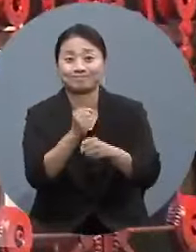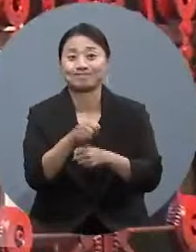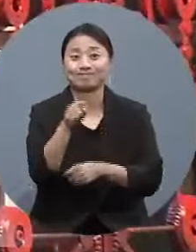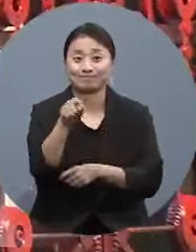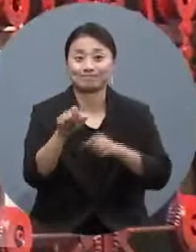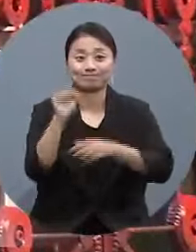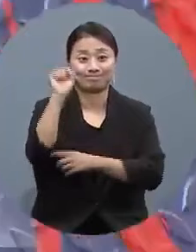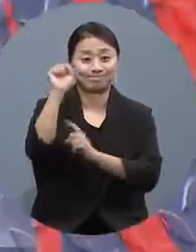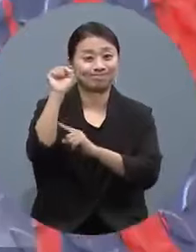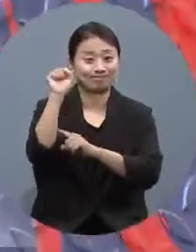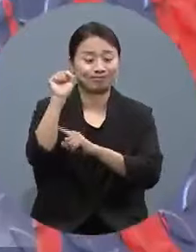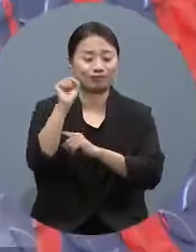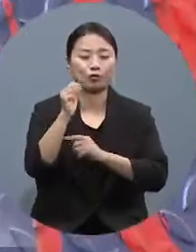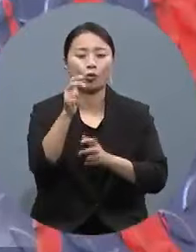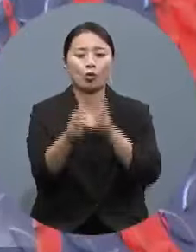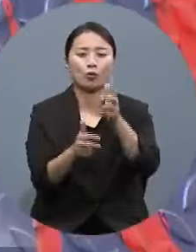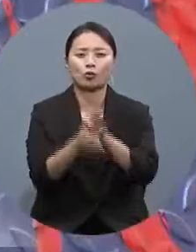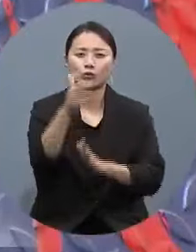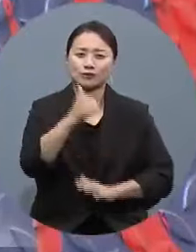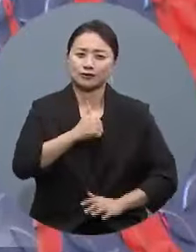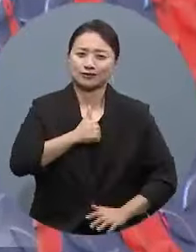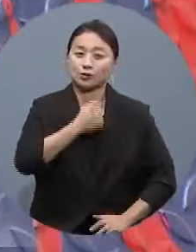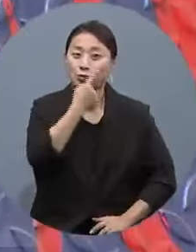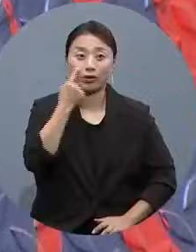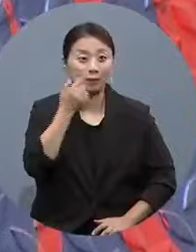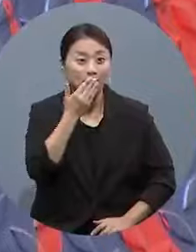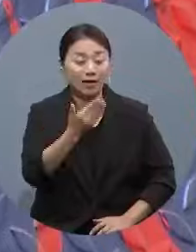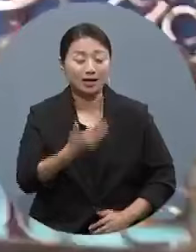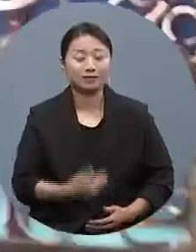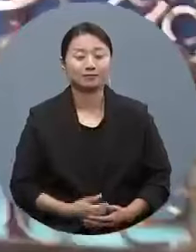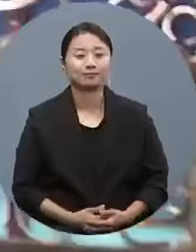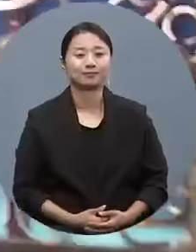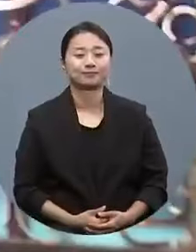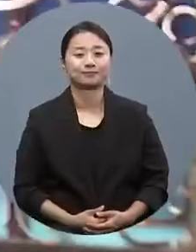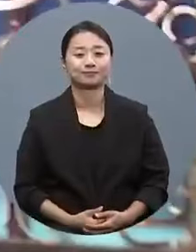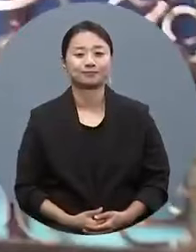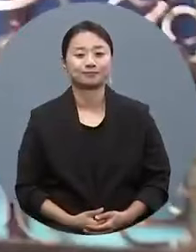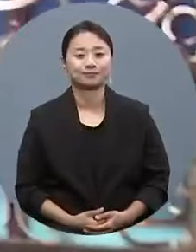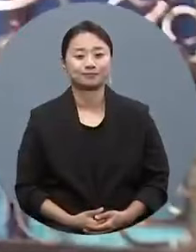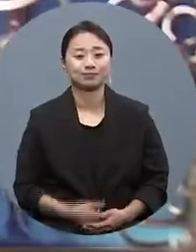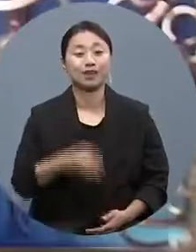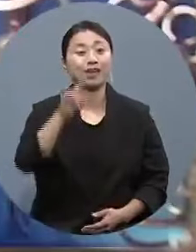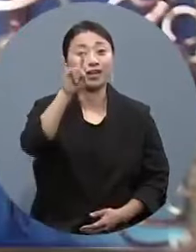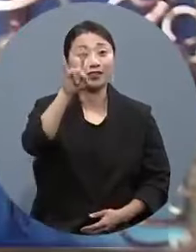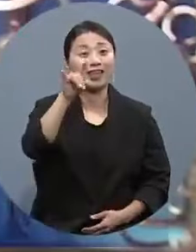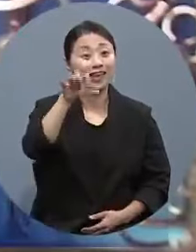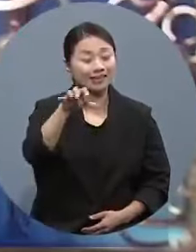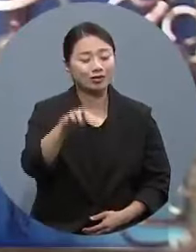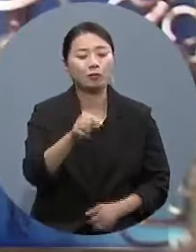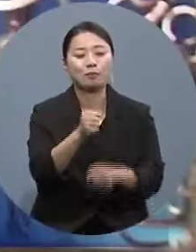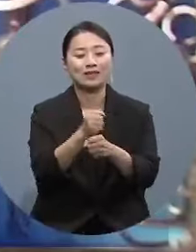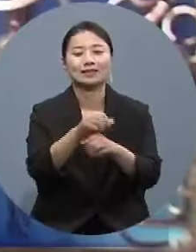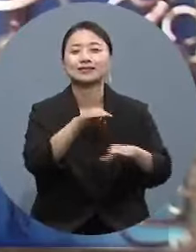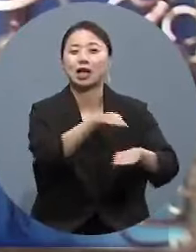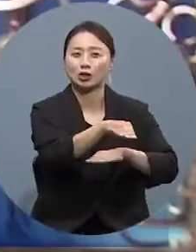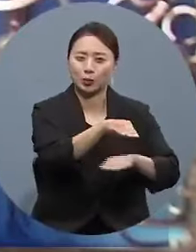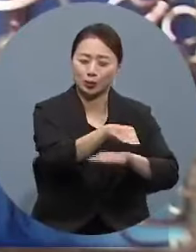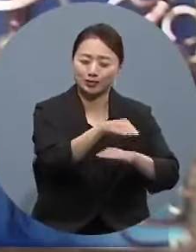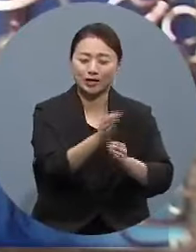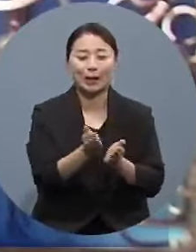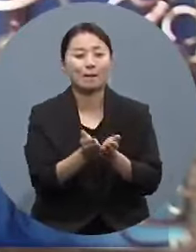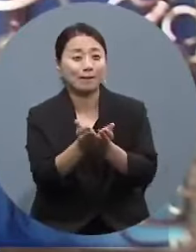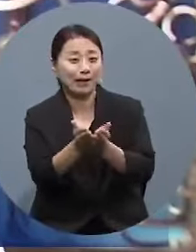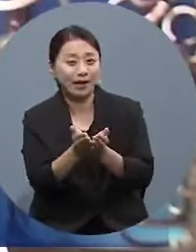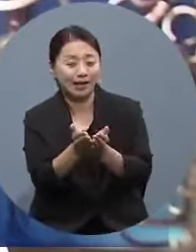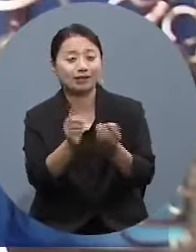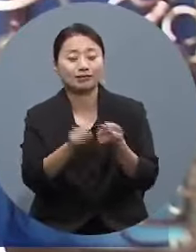작품에서 공업도시 울산의 정체성을 확인할 수 있습니다. 현대에서 만들어지는 자동차나 배들에